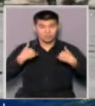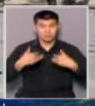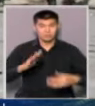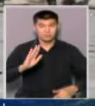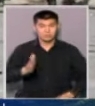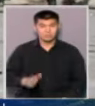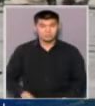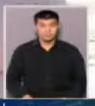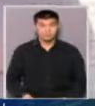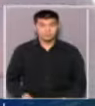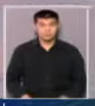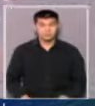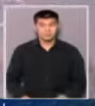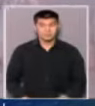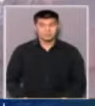біледі.